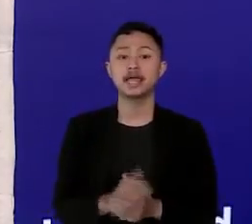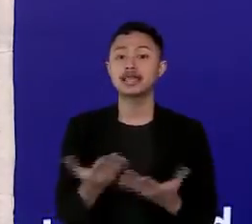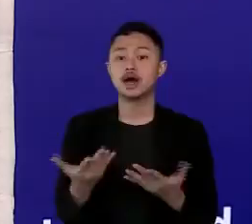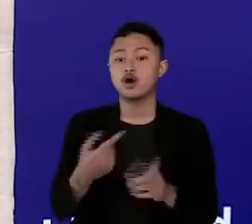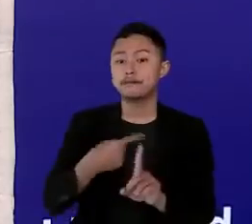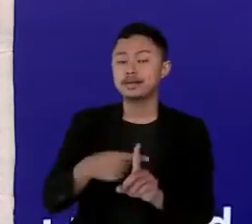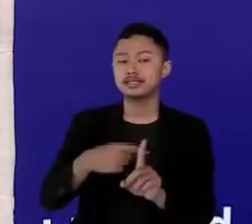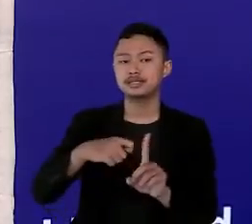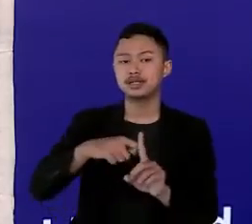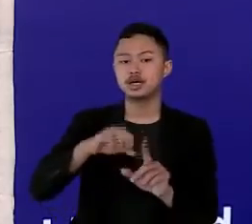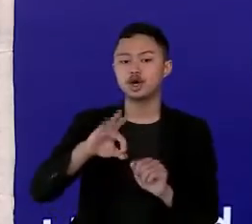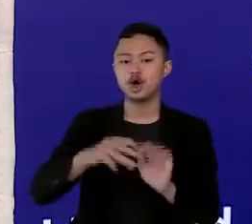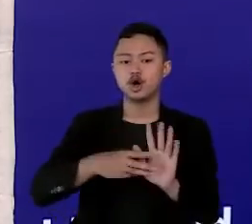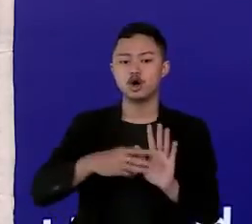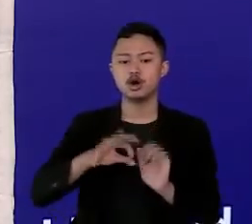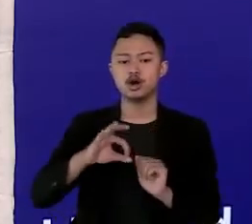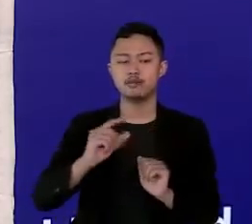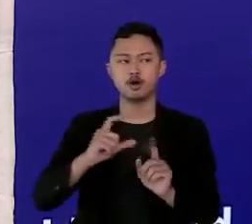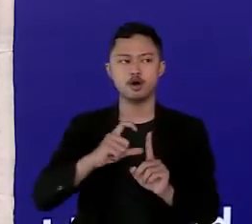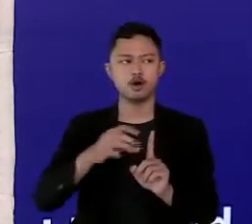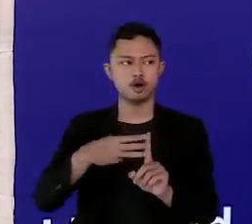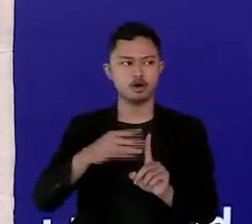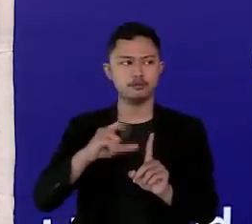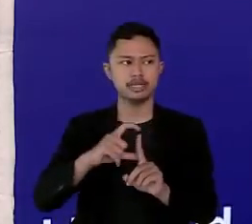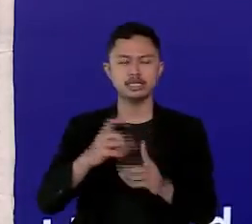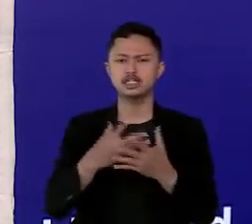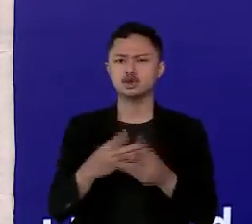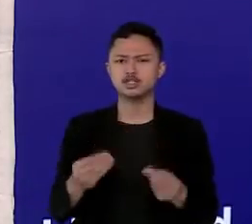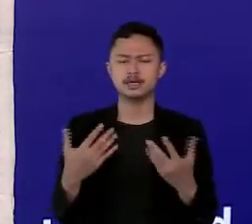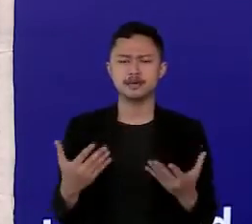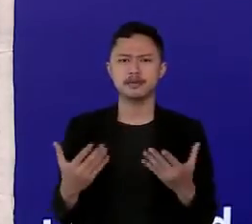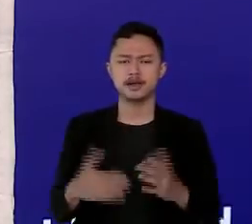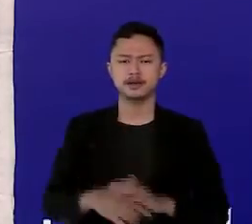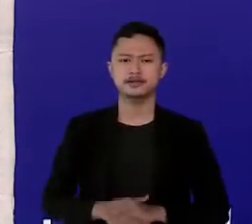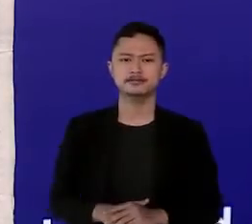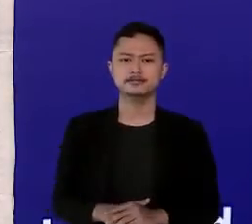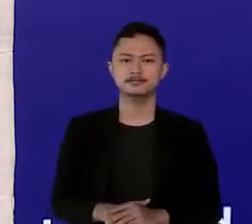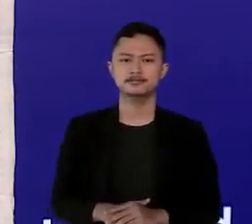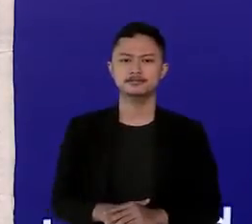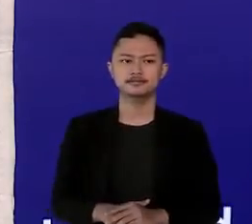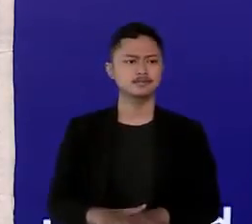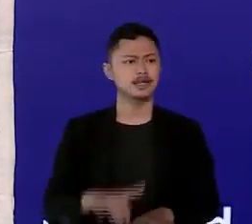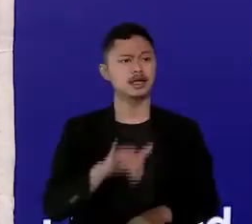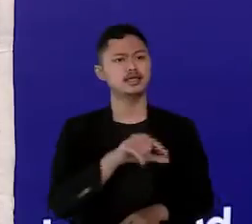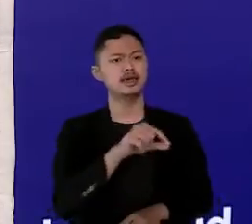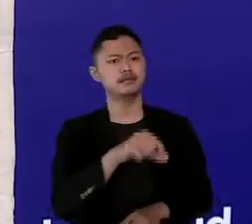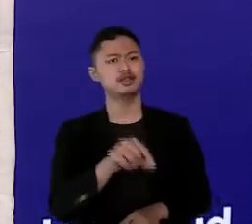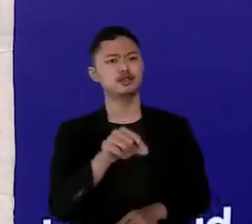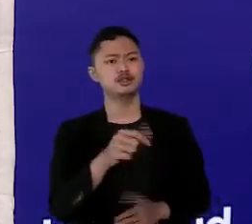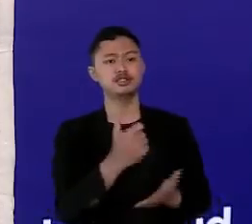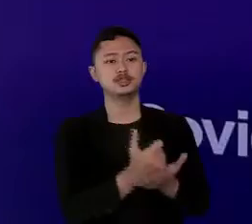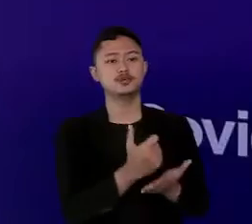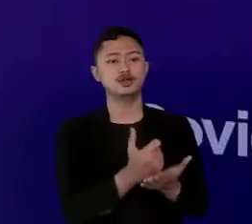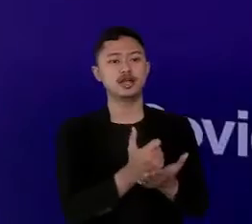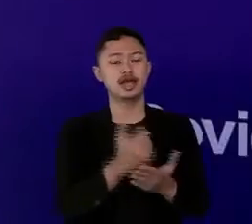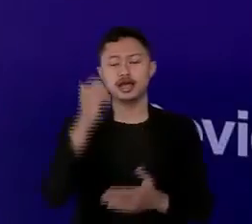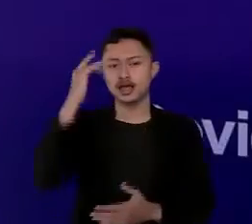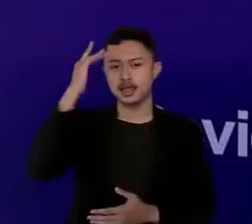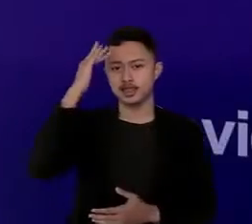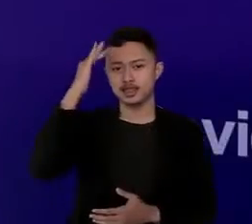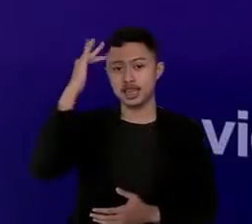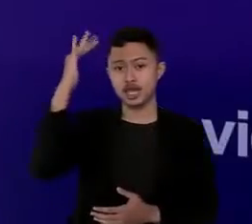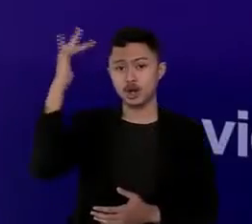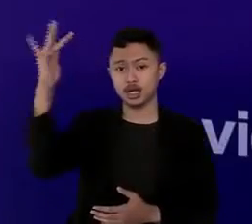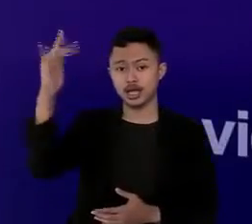memiliki komorbid kira-kira saat treatmentnya Seperti apa nantinya dokter dari memang para pencinta seni secara teori